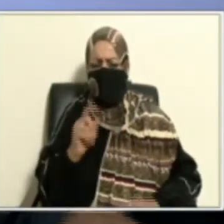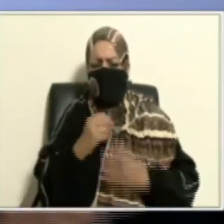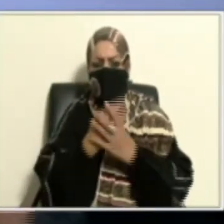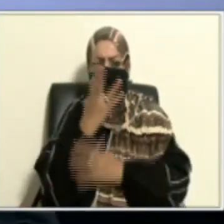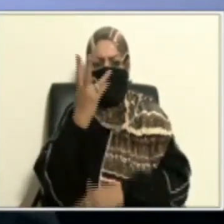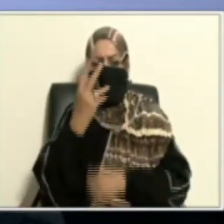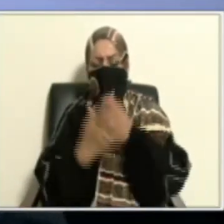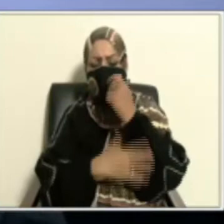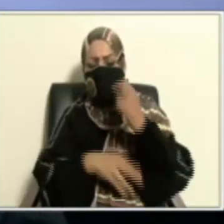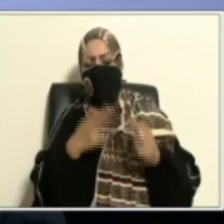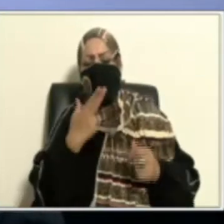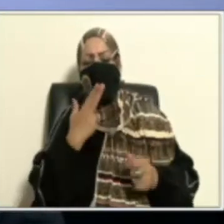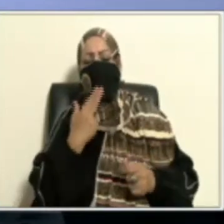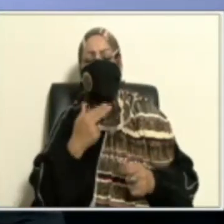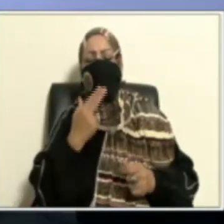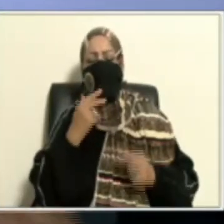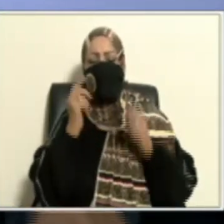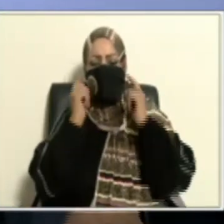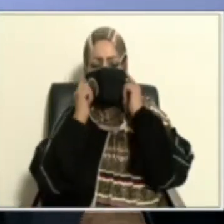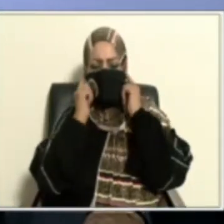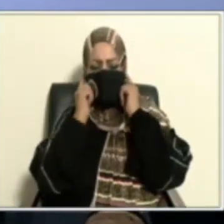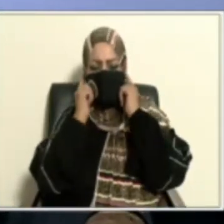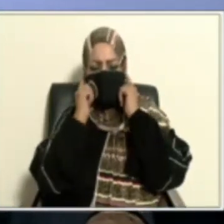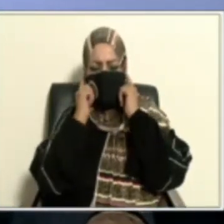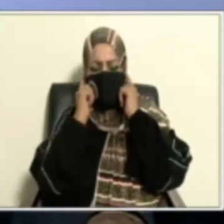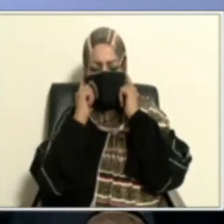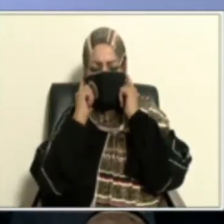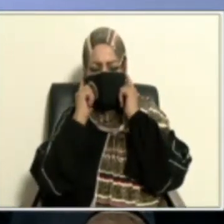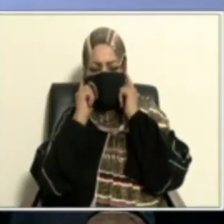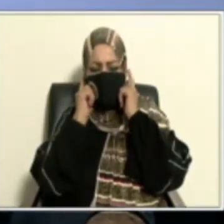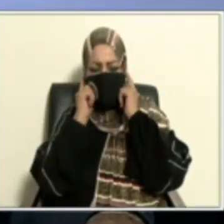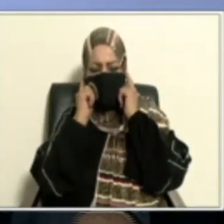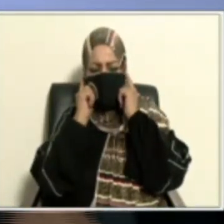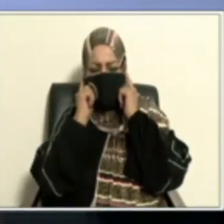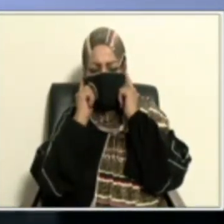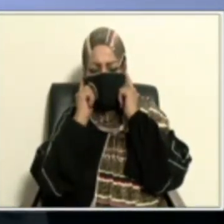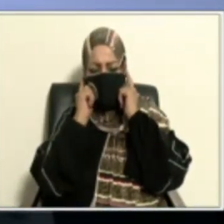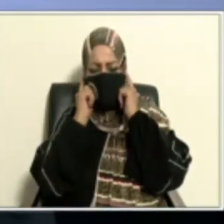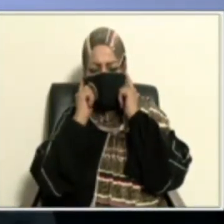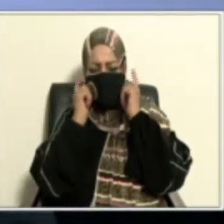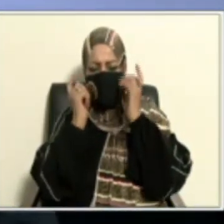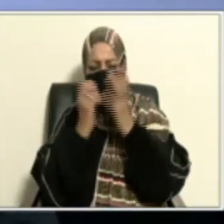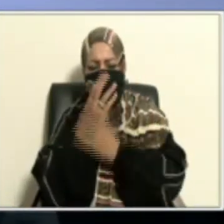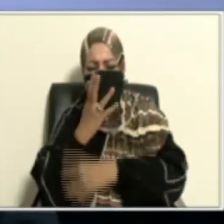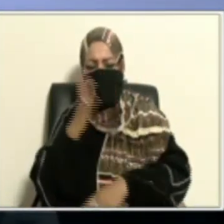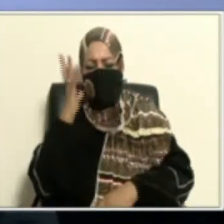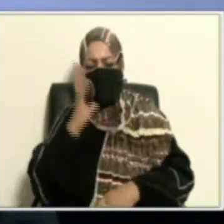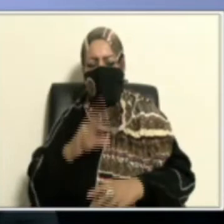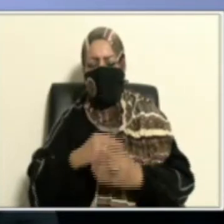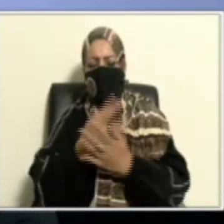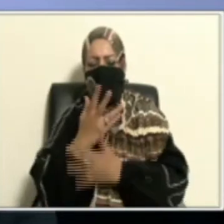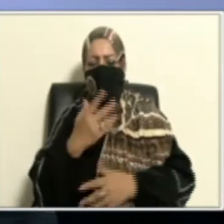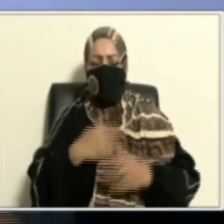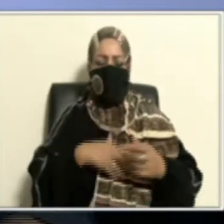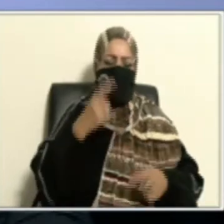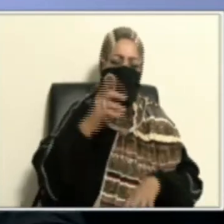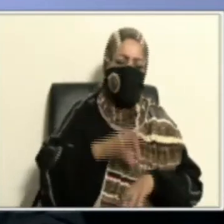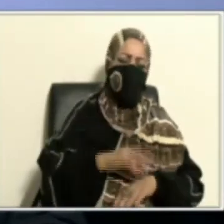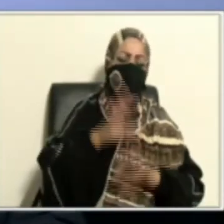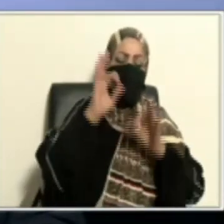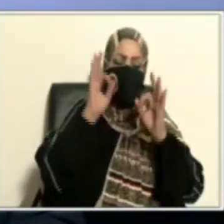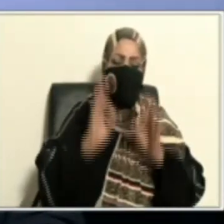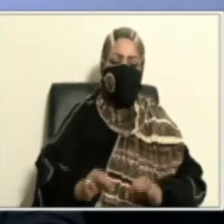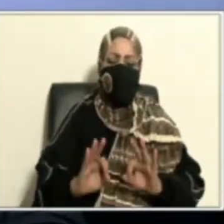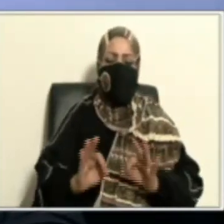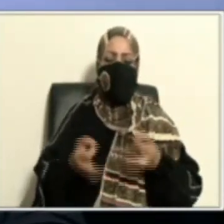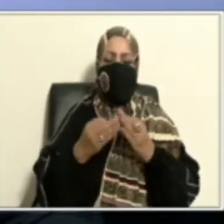بعض الناس يضل الوجوب، لكن لما فعلها مرة واحدة وصلى 4 صلوات بوضوء واحد بيّن